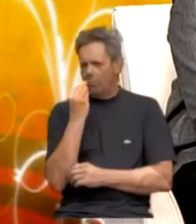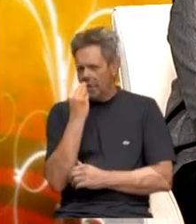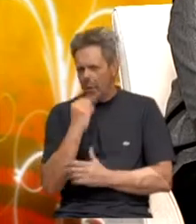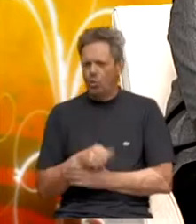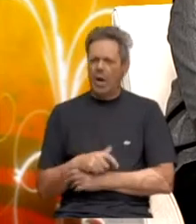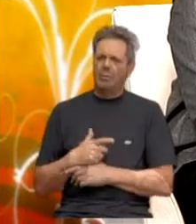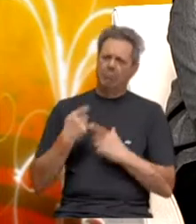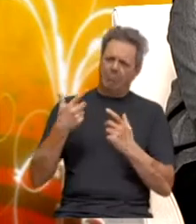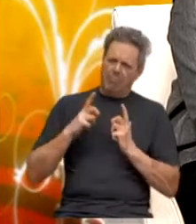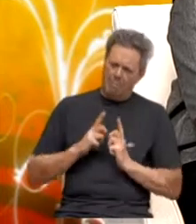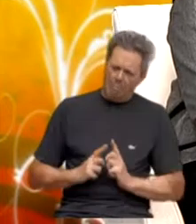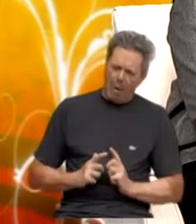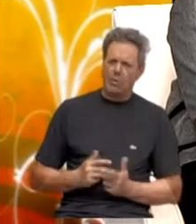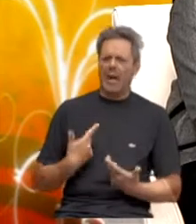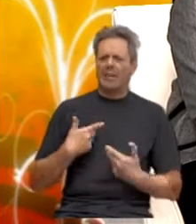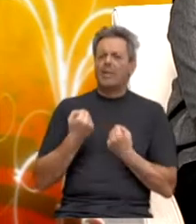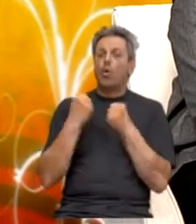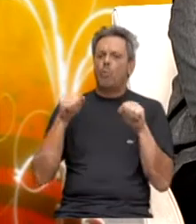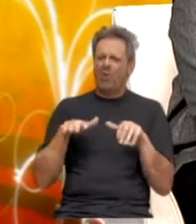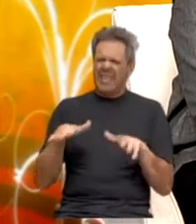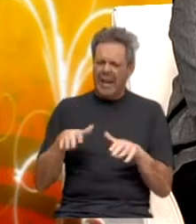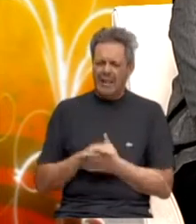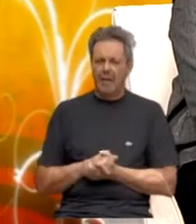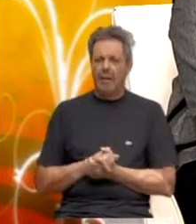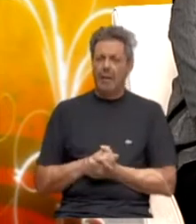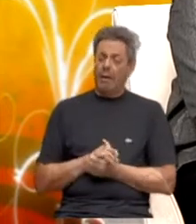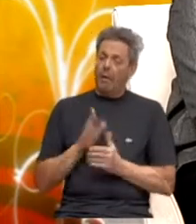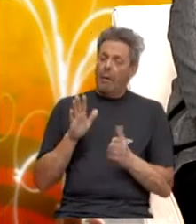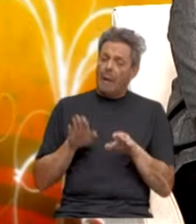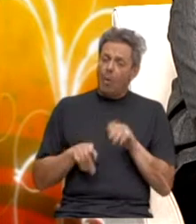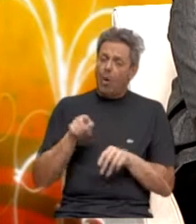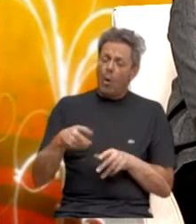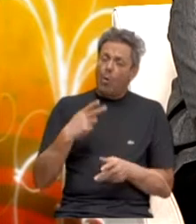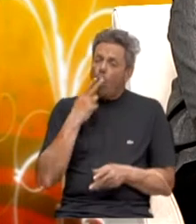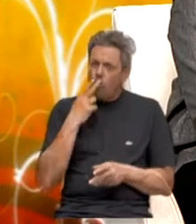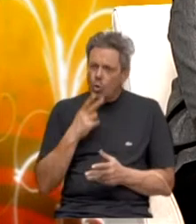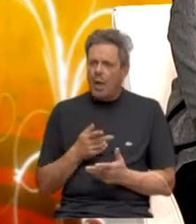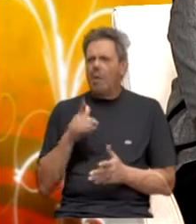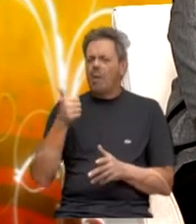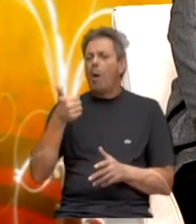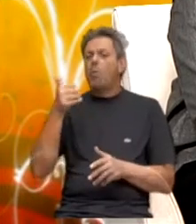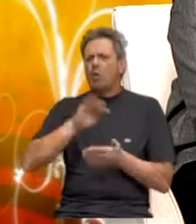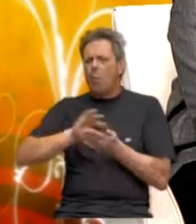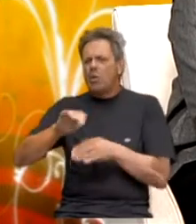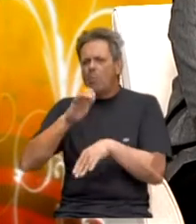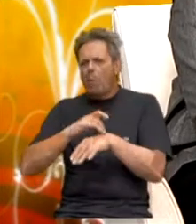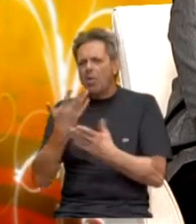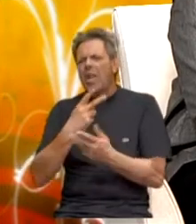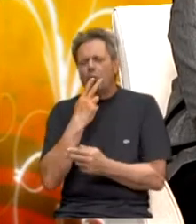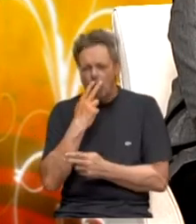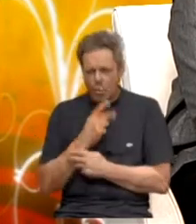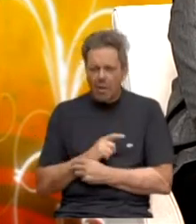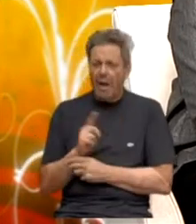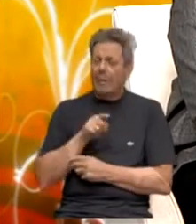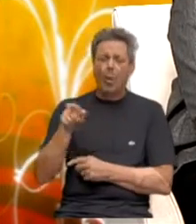da pauziraju, da se oslobode stresa, da možda oni koji su pušači imaju neko mjesto gdje će pušiti, a da